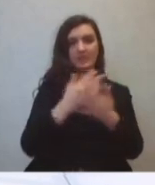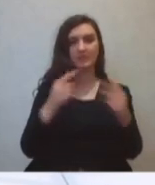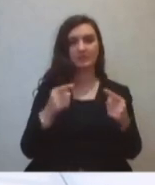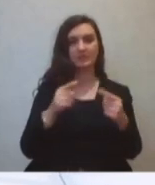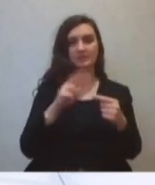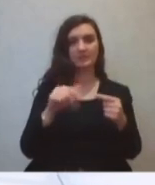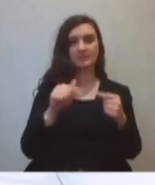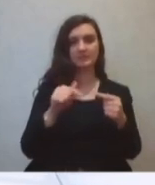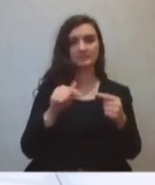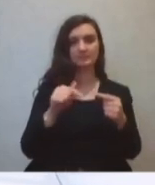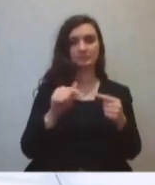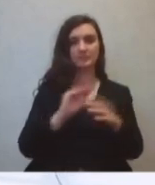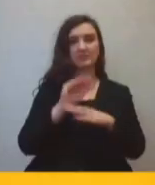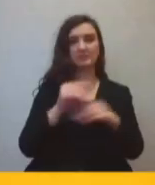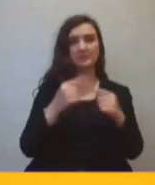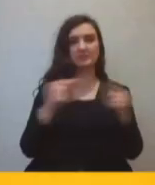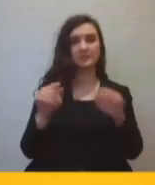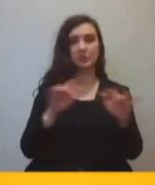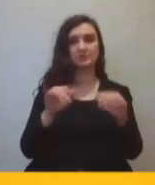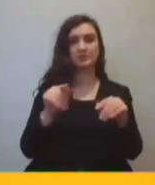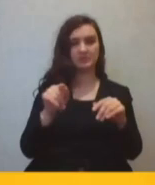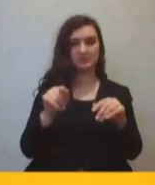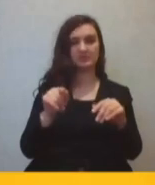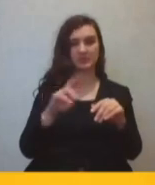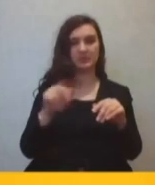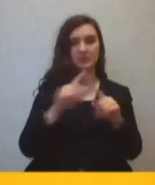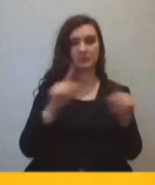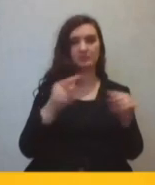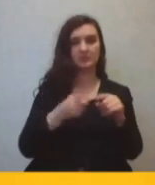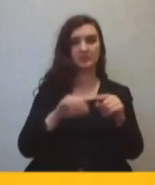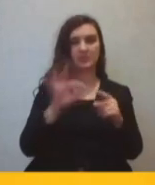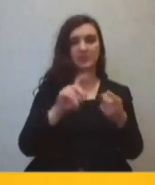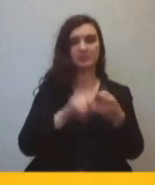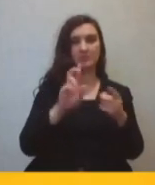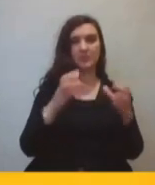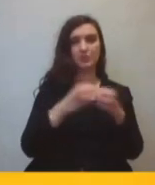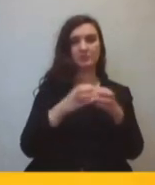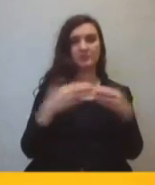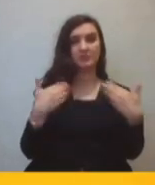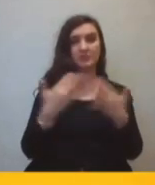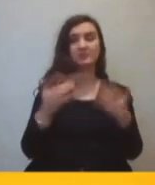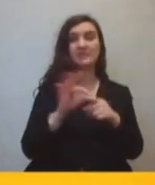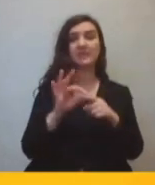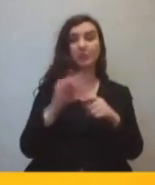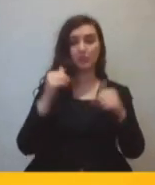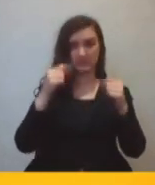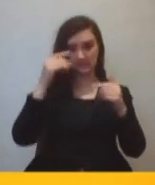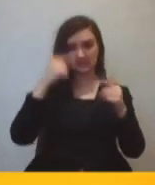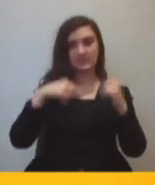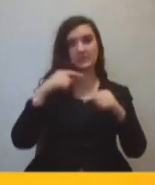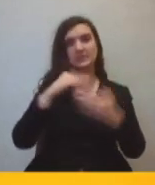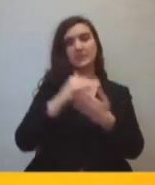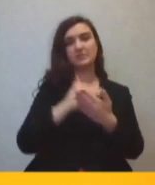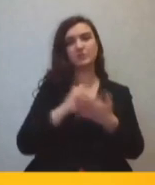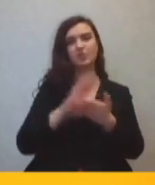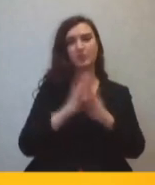და დამატებით სხვა პროცესების დამსახურებით. განსაკუთრებით ეს ეხება B-ჯგუფის ვიტამინებს, რომელიც ნერვული სისტემის